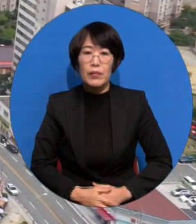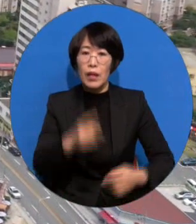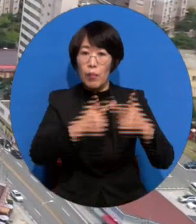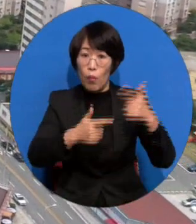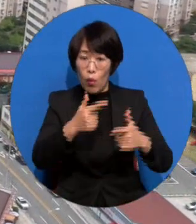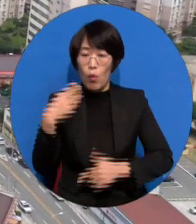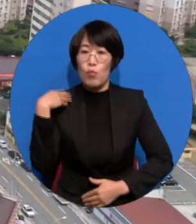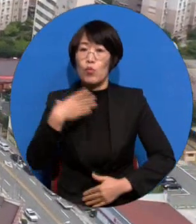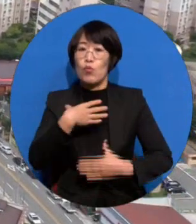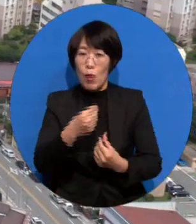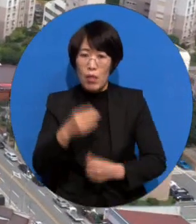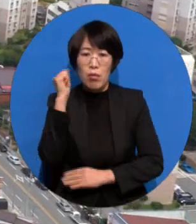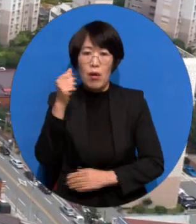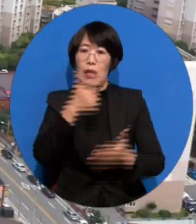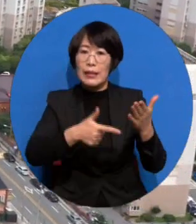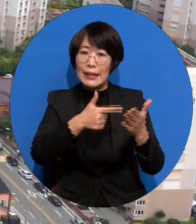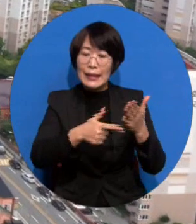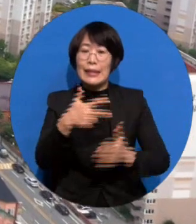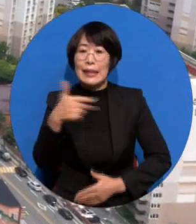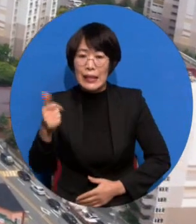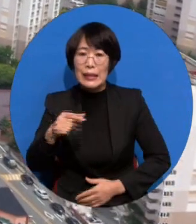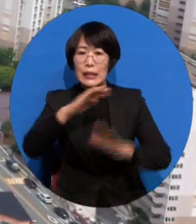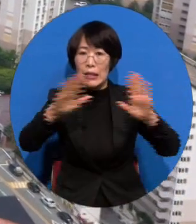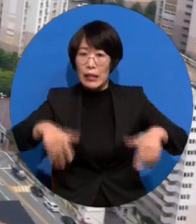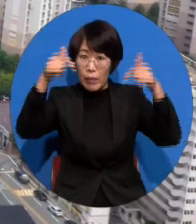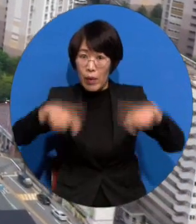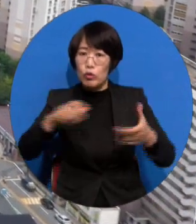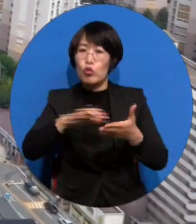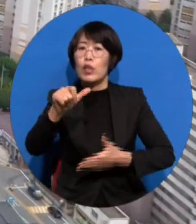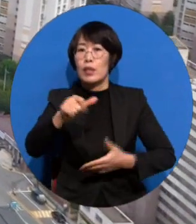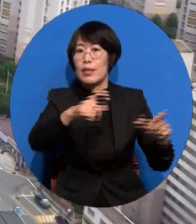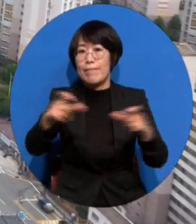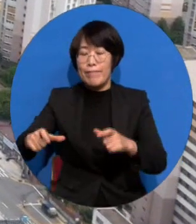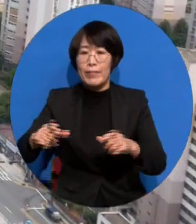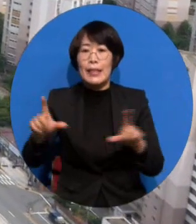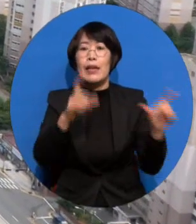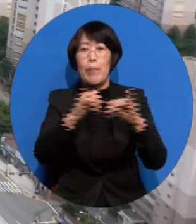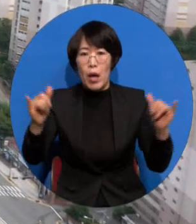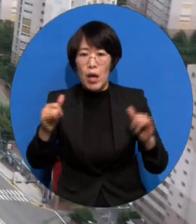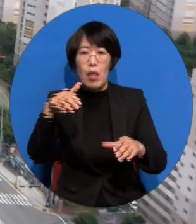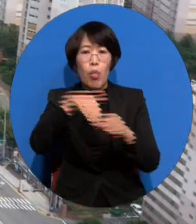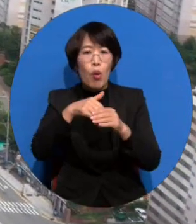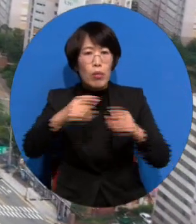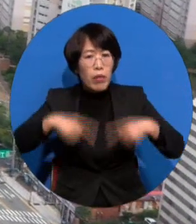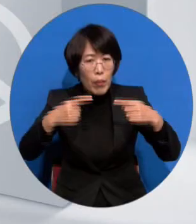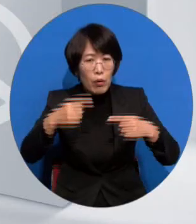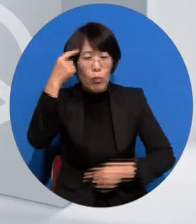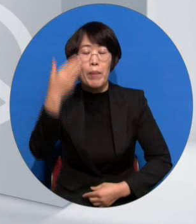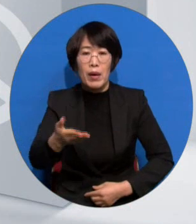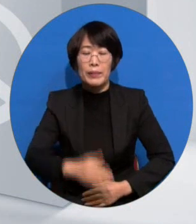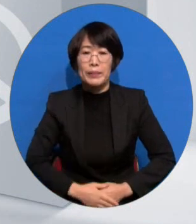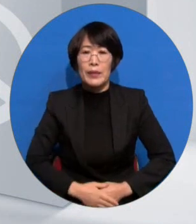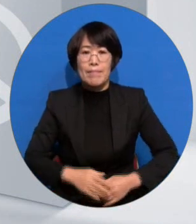목포와 모호한 영암 장흥 강진 등 전남 서남권 5개 시군 주민들에게 대선 투표 의 양을 물었습니다